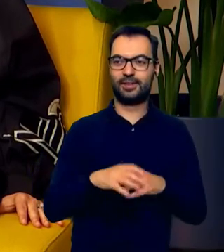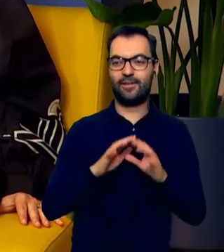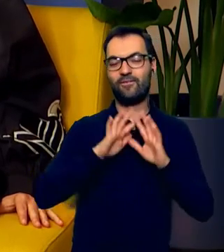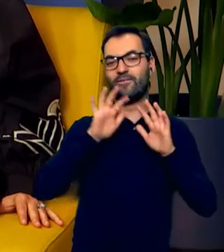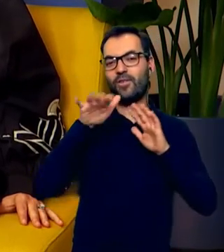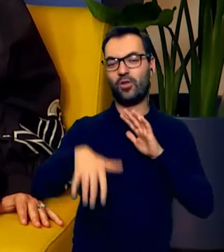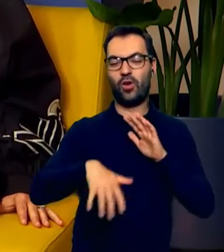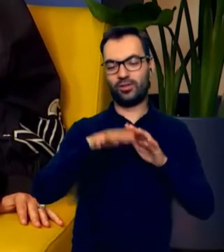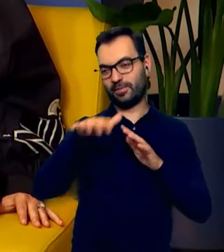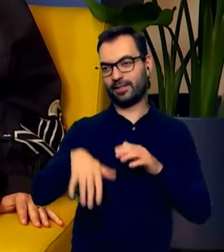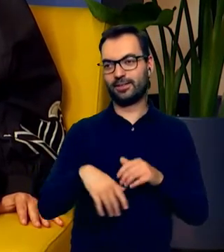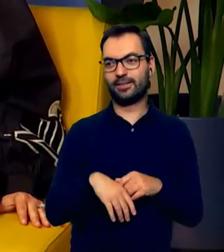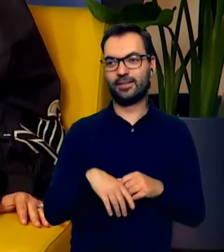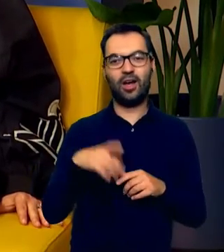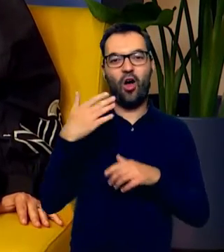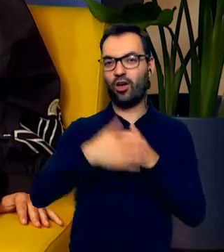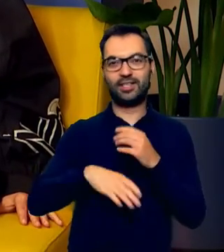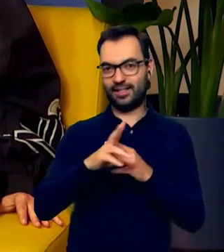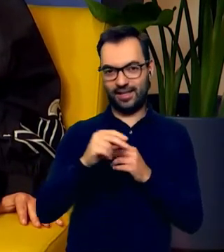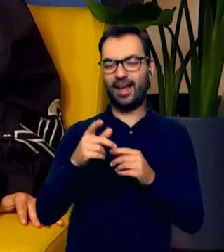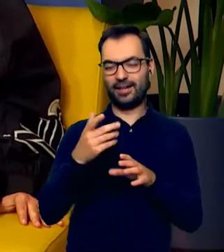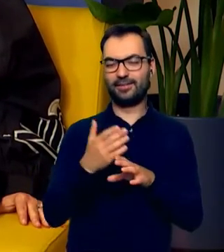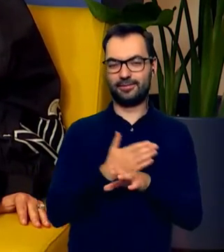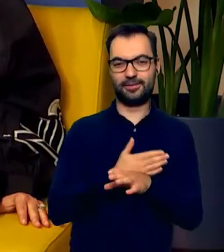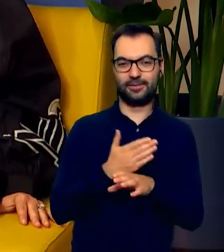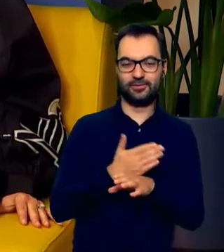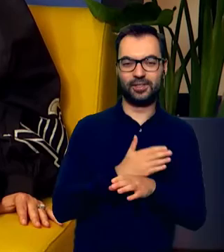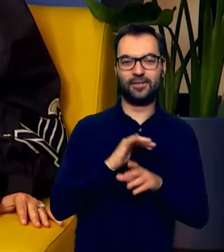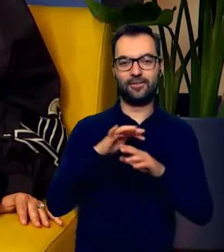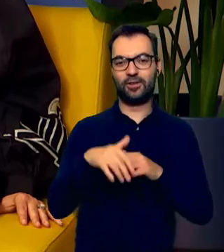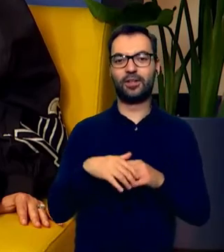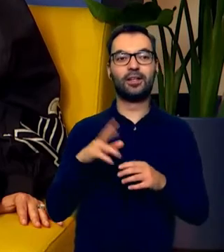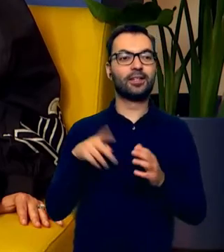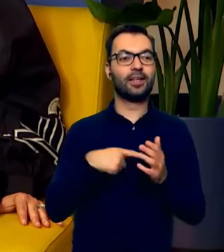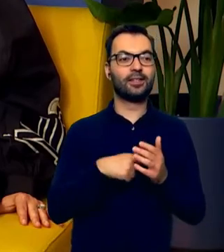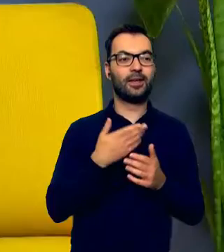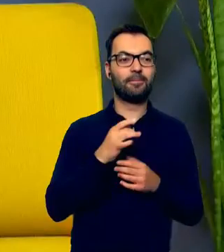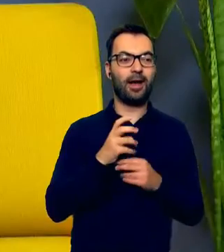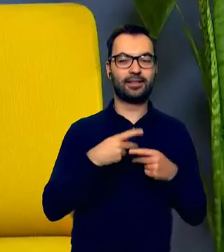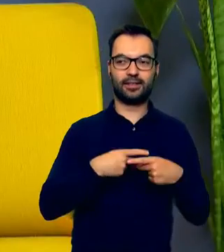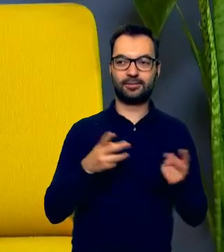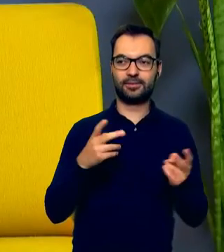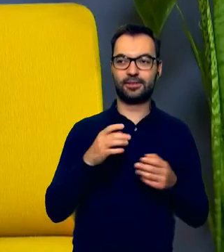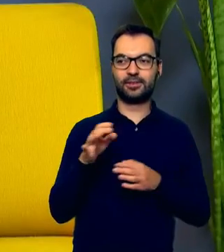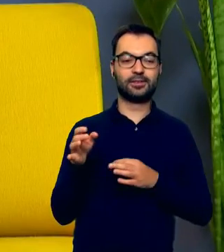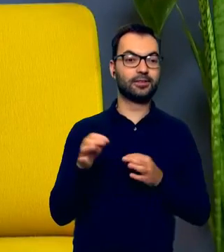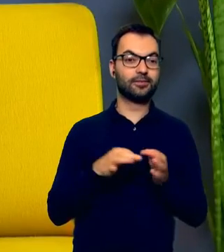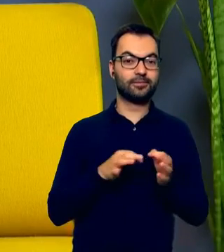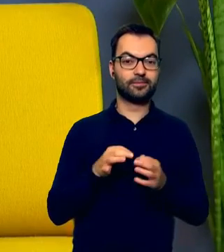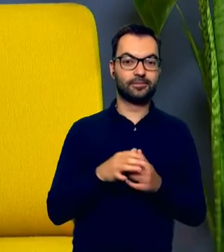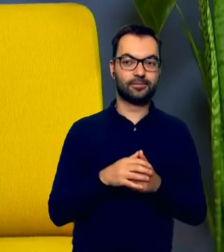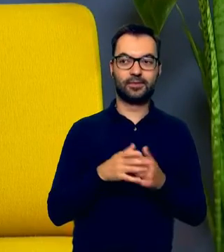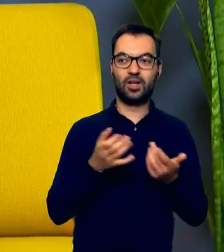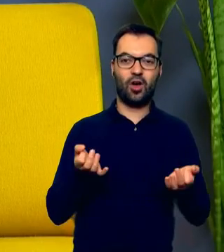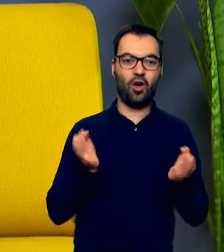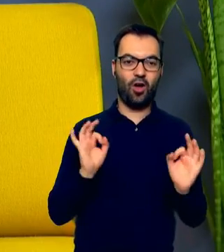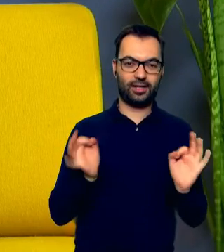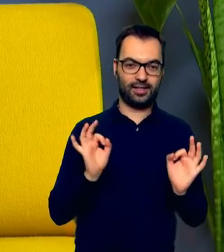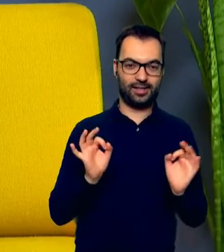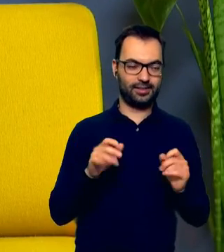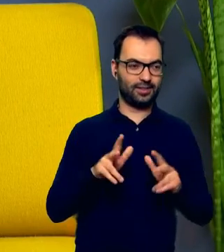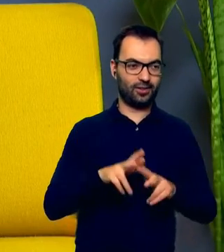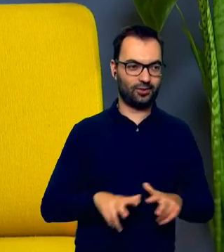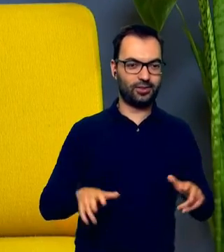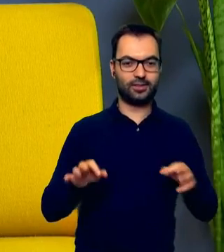wodospad generalnie. Jeszcze ten, nie ten ostatni, ale taki poprzedni. A kiedy Magda ujawniła historię, no powiedziałam, dosyć oryginalną swojej